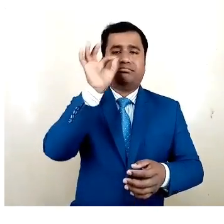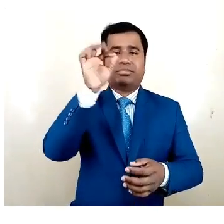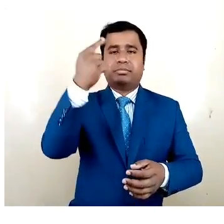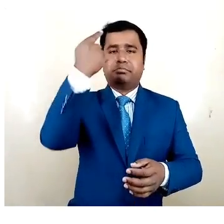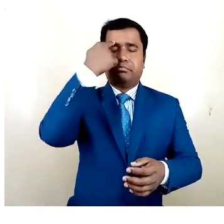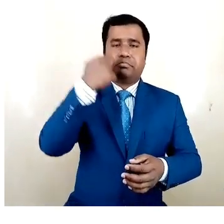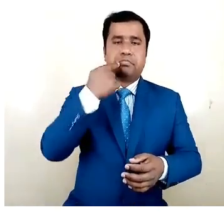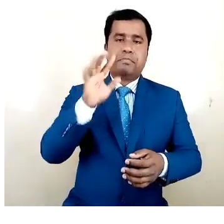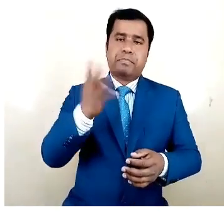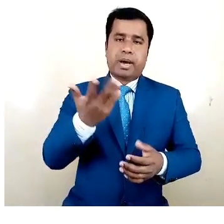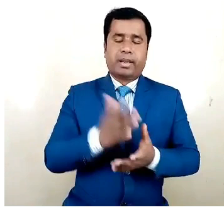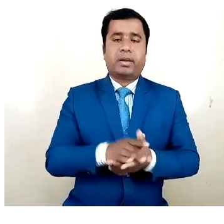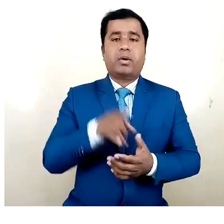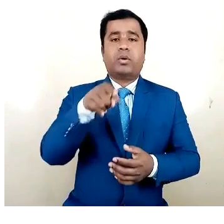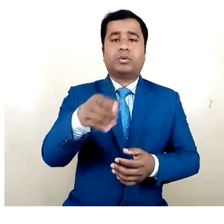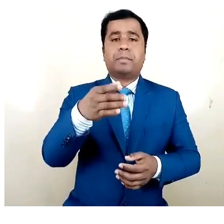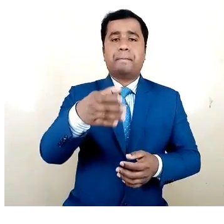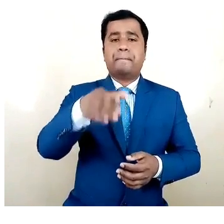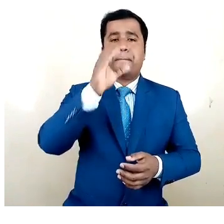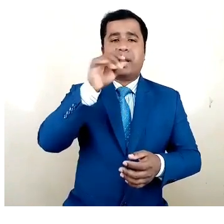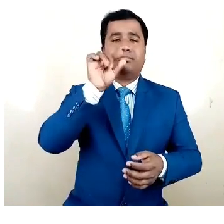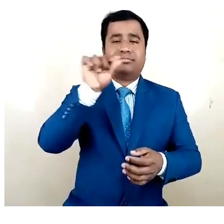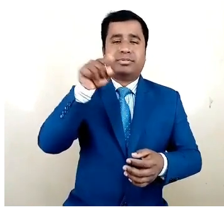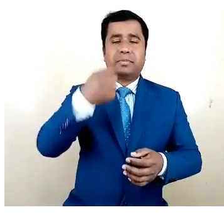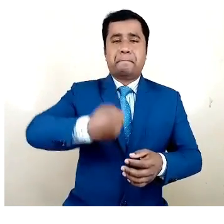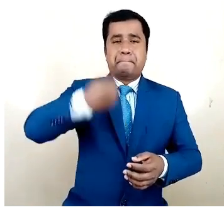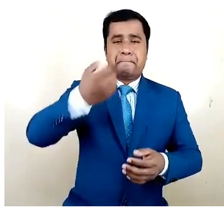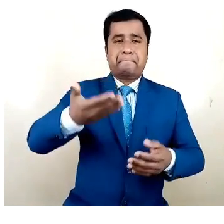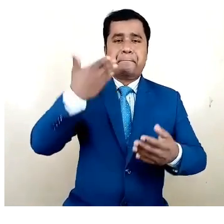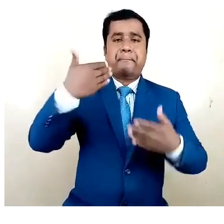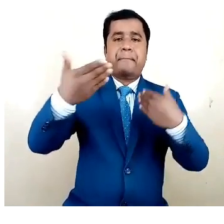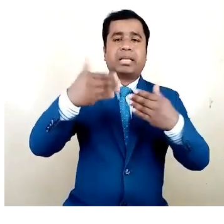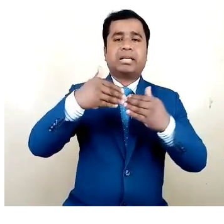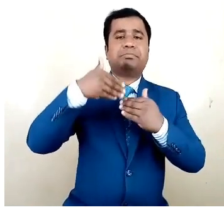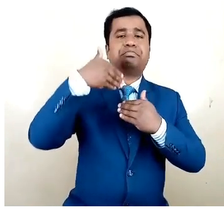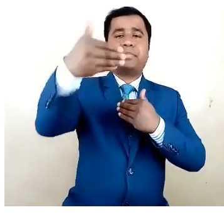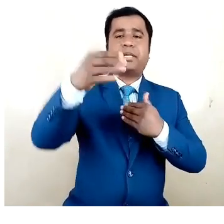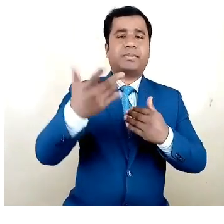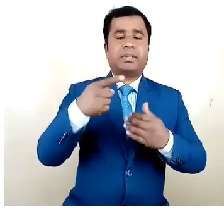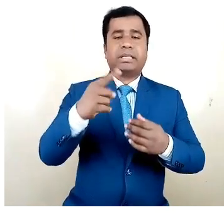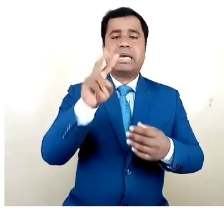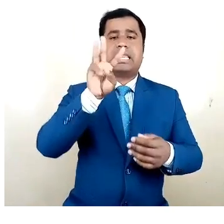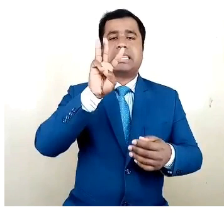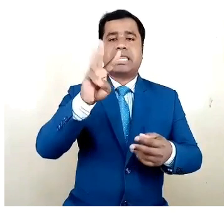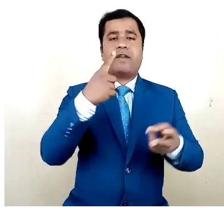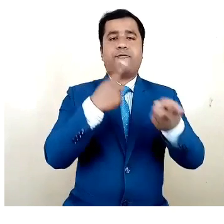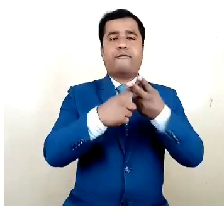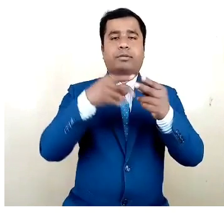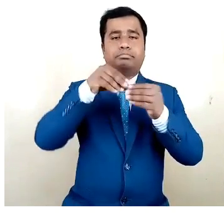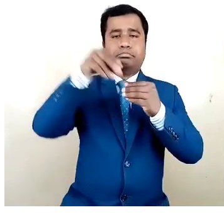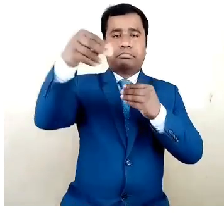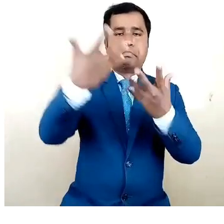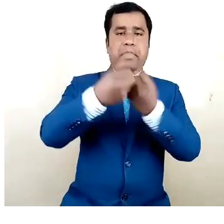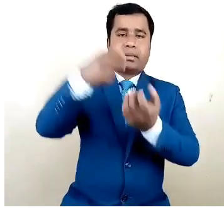শ্বাস প্রশ্বাসের মাধ্যমে গ্রহণ করতে পারে, তবে কণাগুলো ভারী হওয়ার কারণে বাতাসে খুব বেশি দূরে যেতে পারে না, প্রায় 3 ফুট